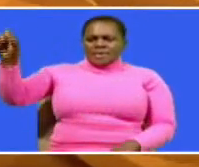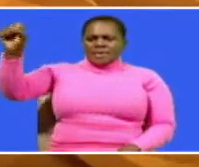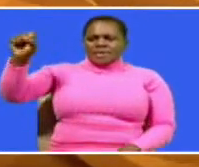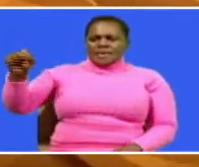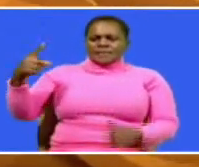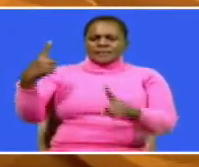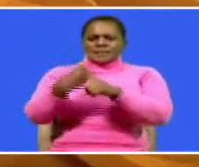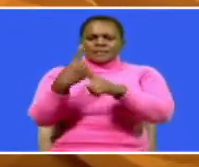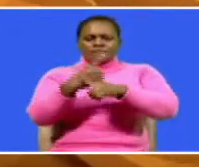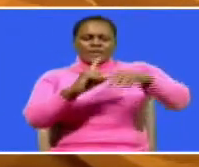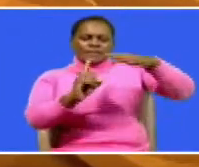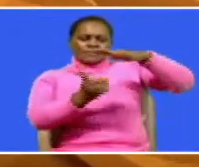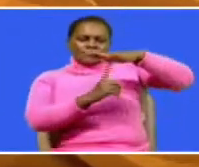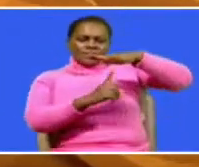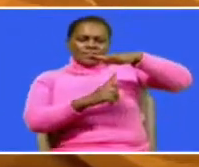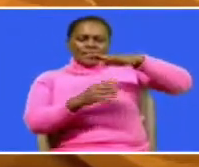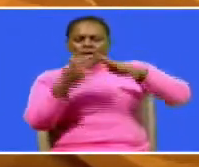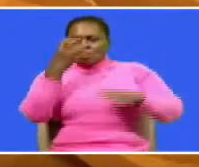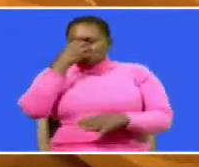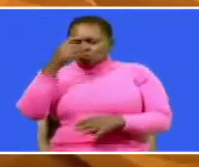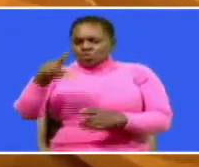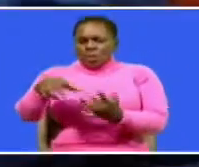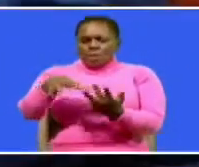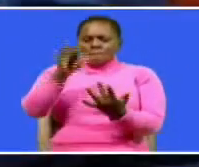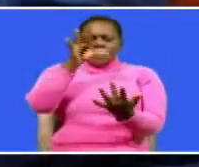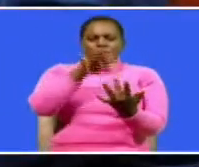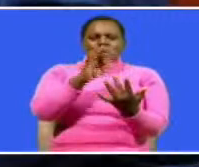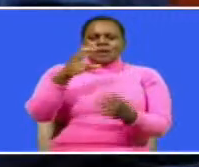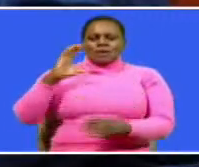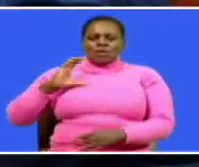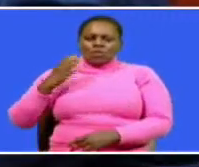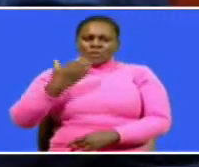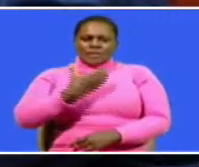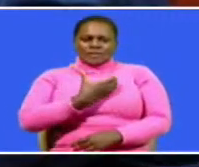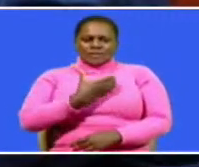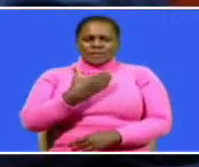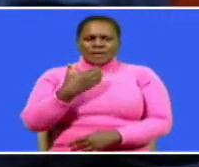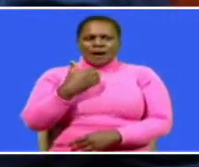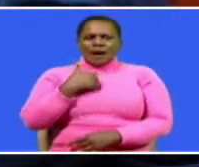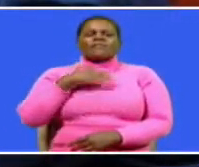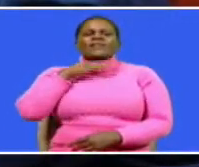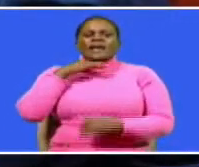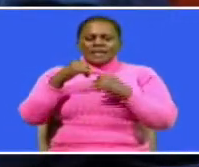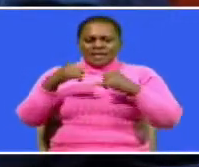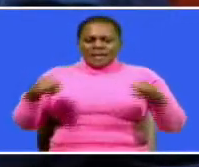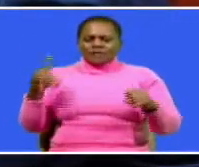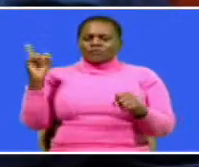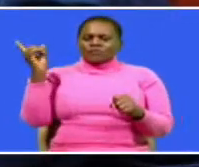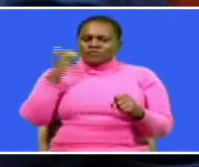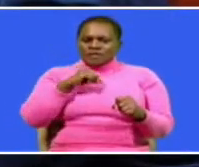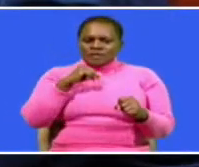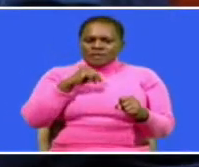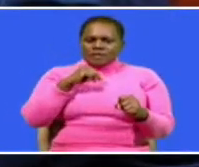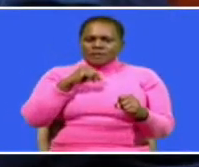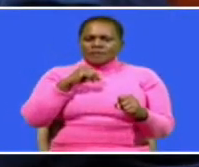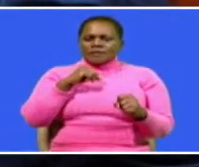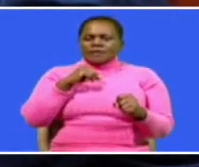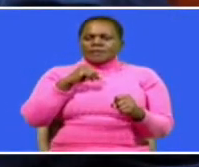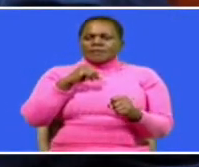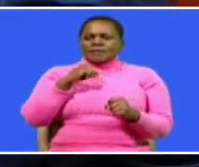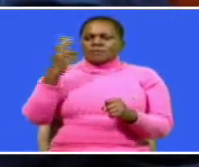wizara mbalimbali walioteuliwa na Rais William Ruto. Kamati hizo zilikuwa na makataa ya kukamilisha shughuli hiyo siku ya